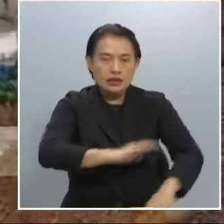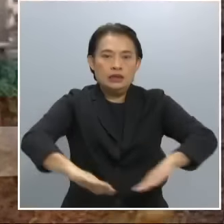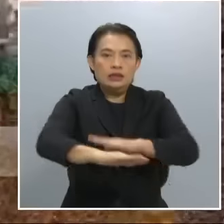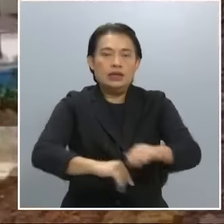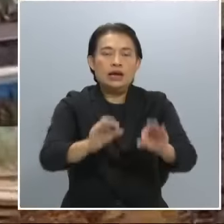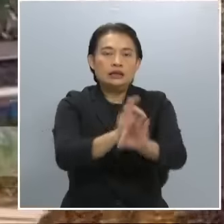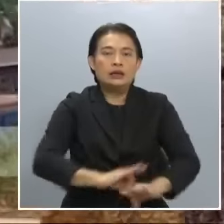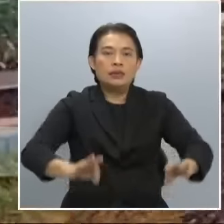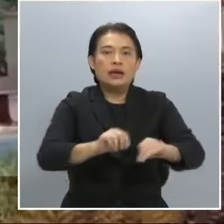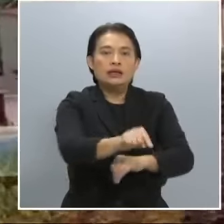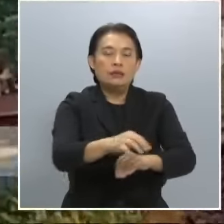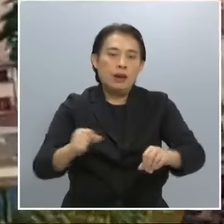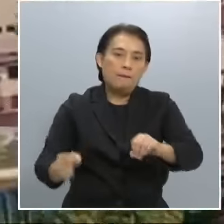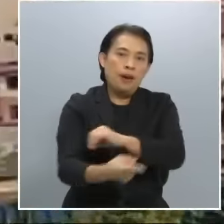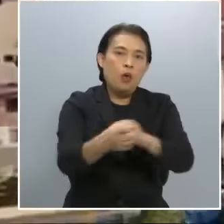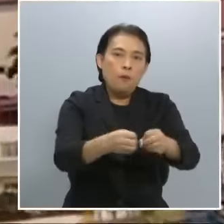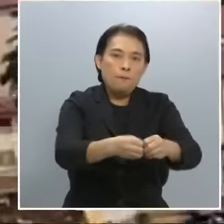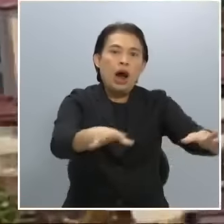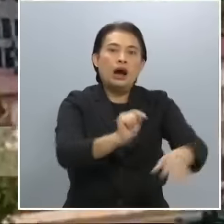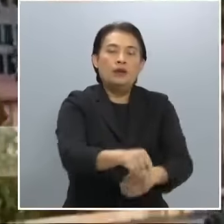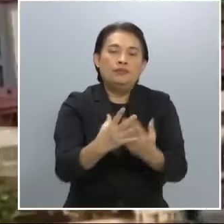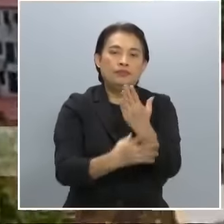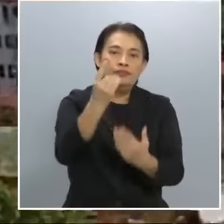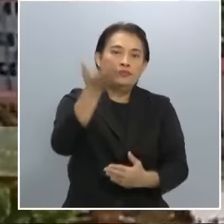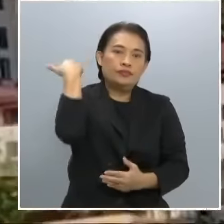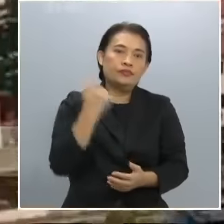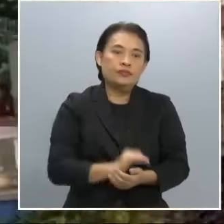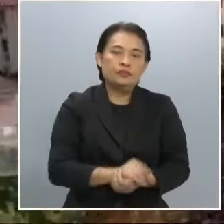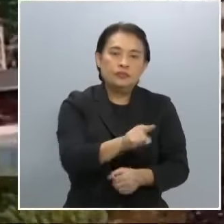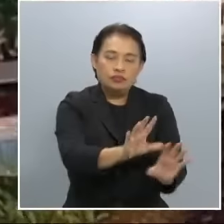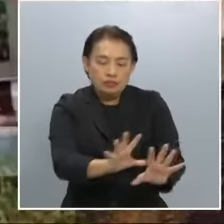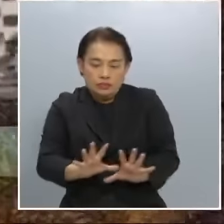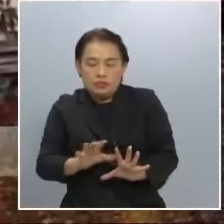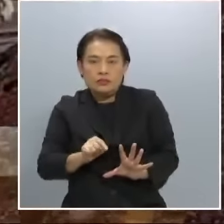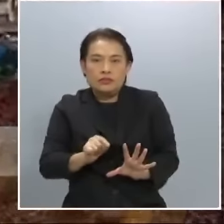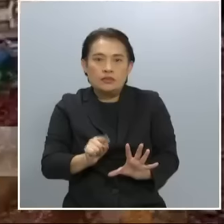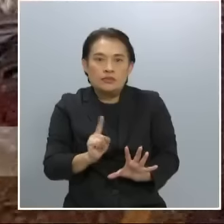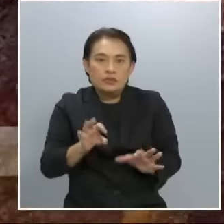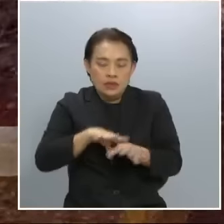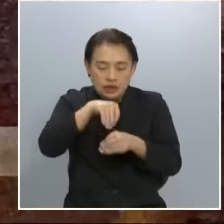ตกเมื่อสัปดาห์ก่อนแล้วก็ถอยล่นเข้ามากบดานภาย